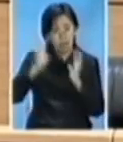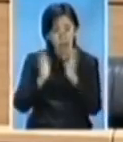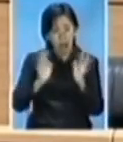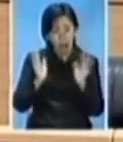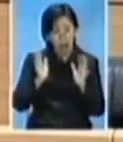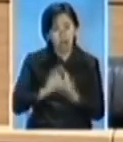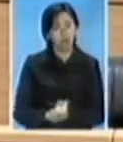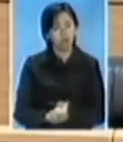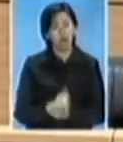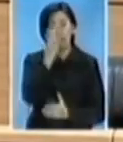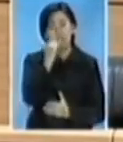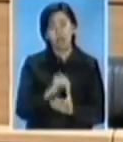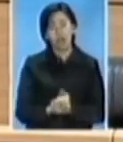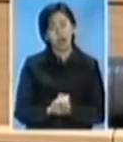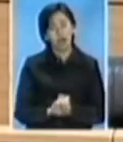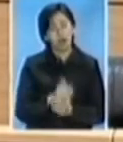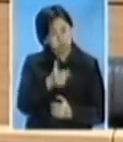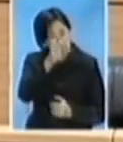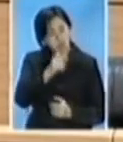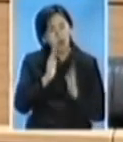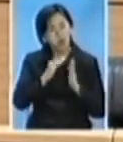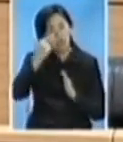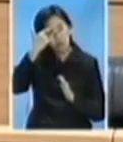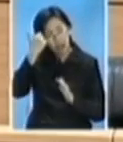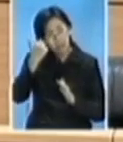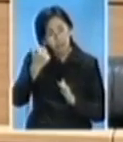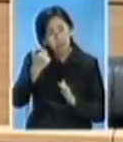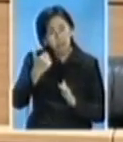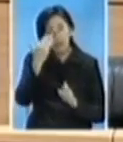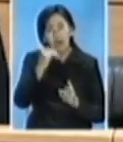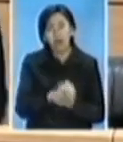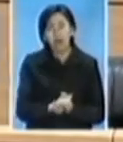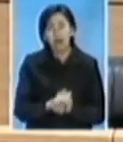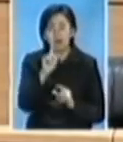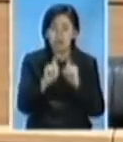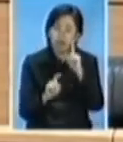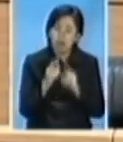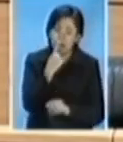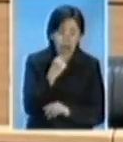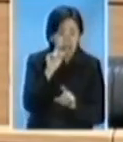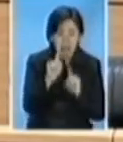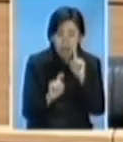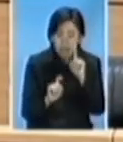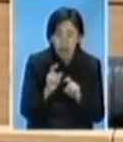มเมืองหมดทำไมไม่ยิงไอ้คนชุดดำให้ดูสักคนละวะปรากฏไอ้ที่ตายนี่แดงทั้งนั้นครับ